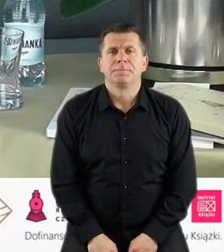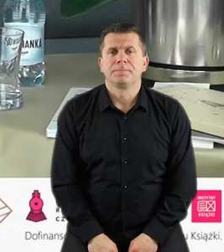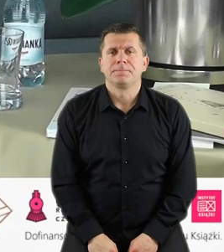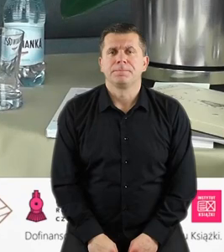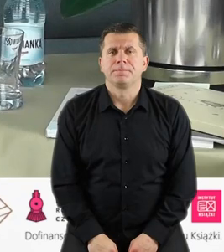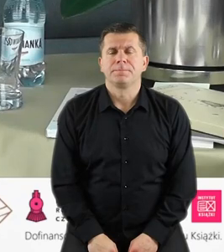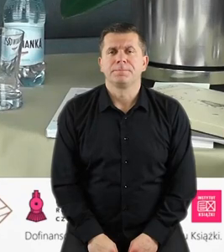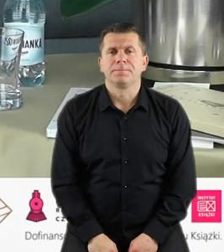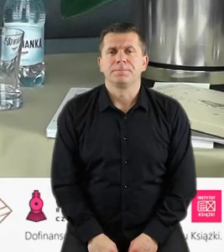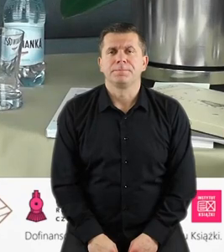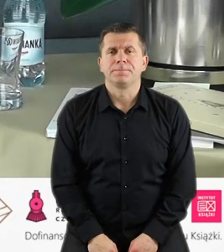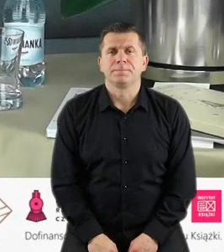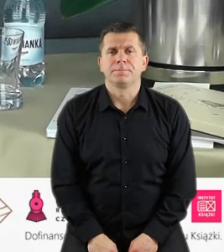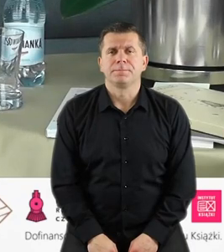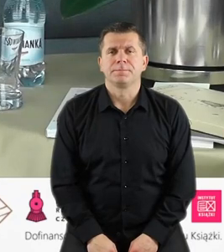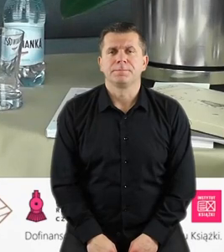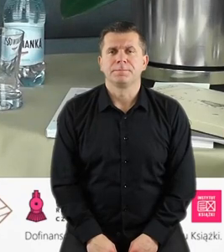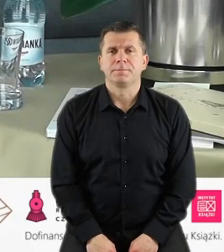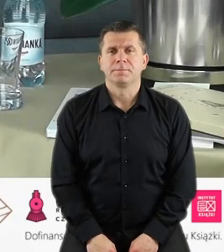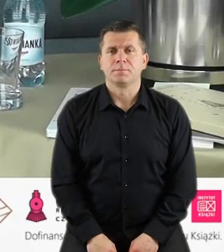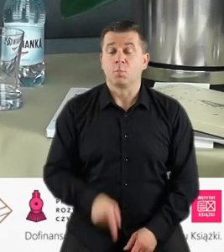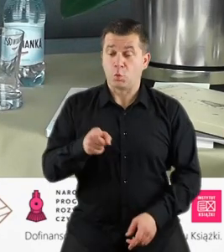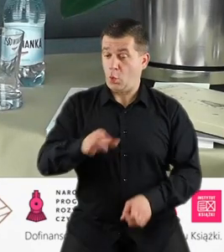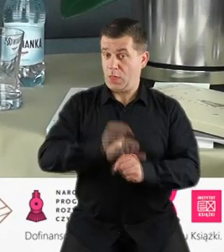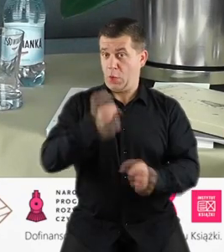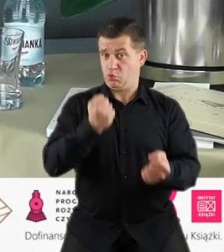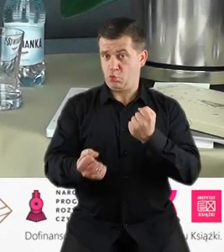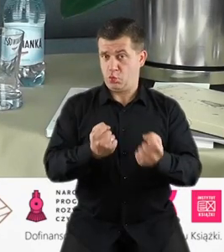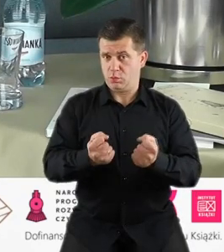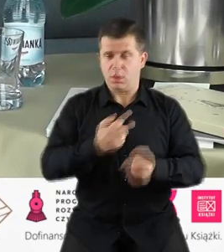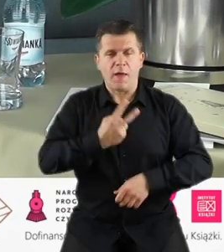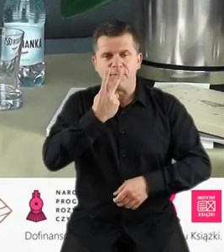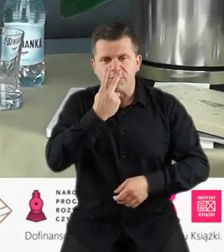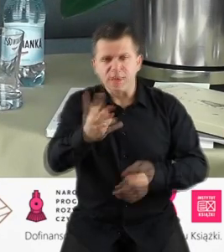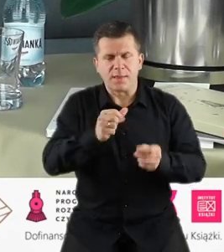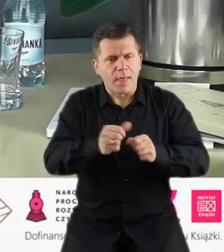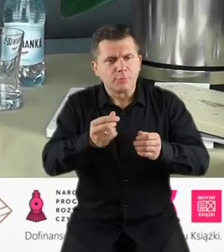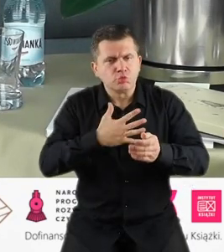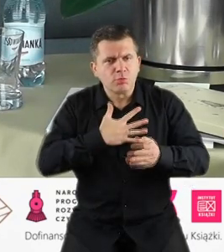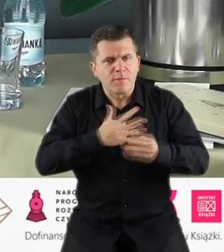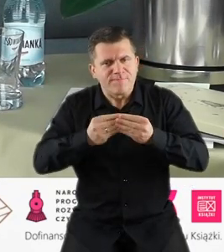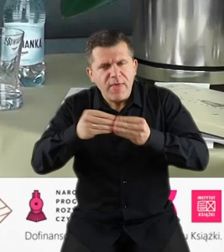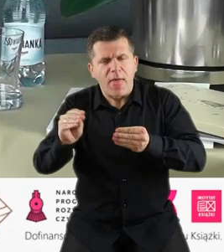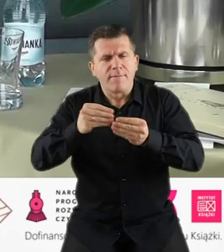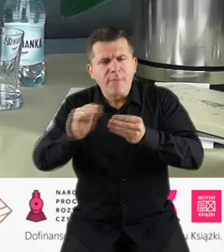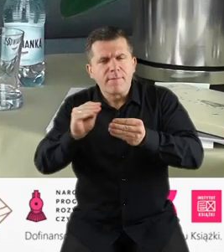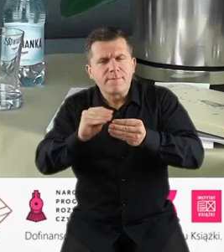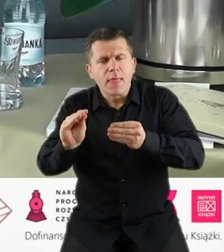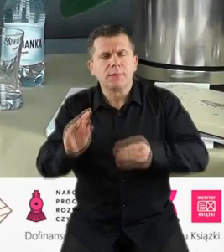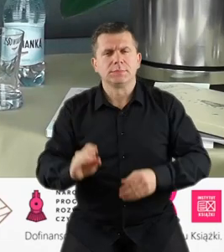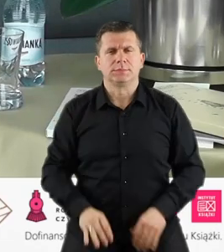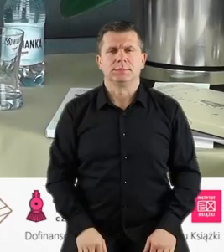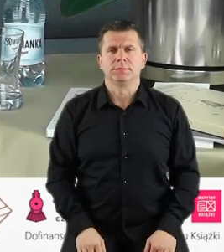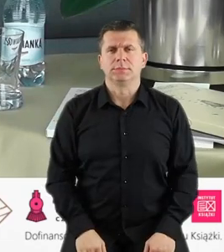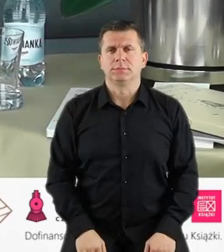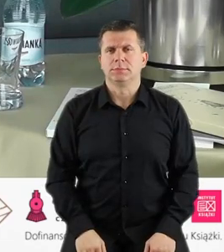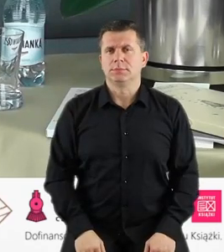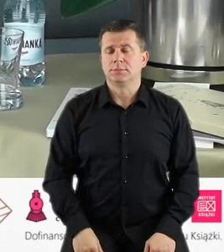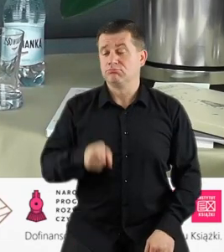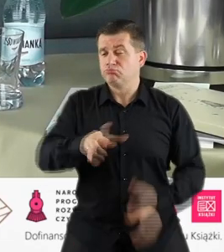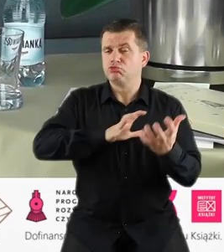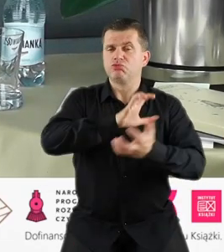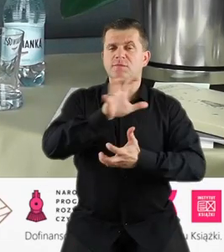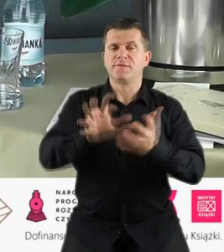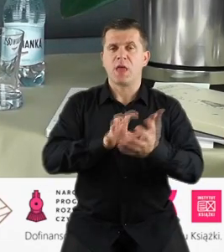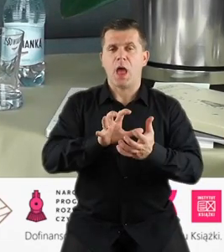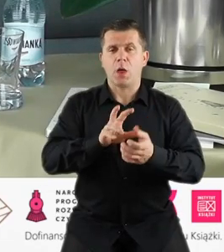Ale właśnie, no, pomimo, że to jest trudne, to widać więcej. Widać więcej i może ten